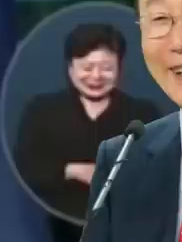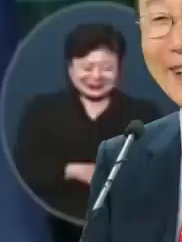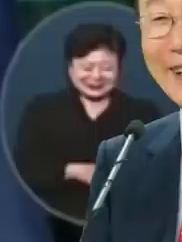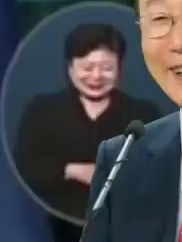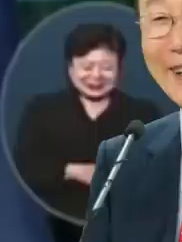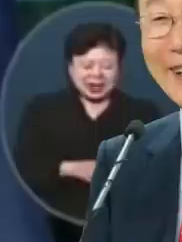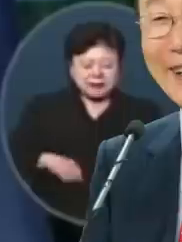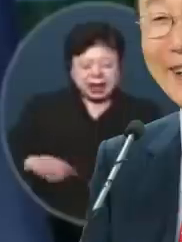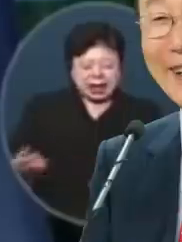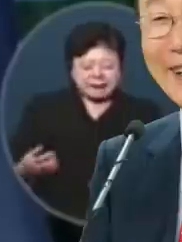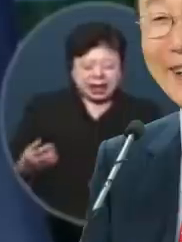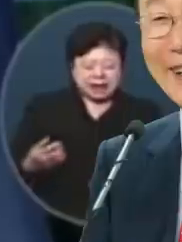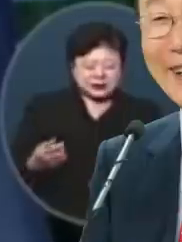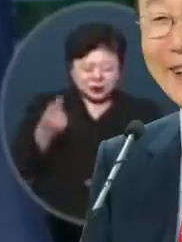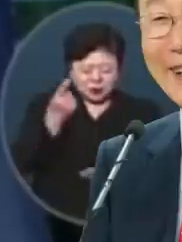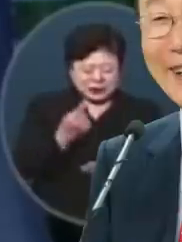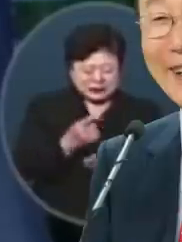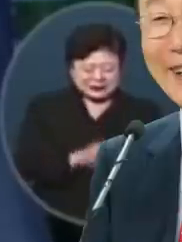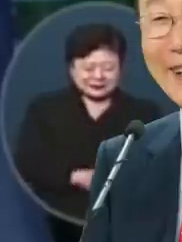배탈이 나서 그런 소리 하는 것입니다.